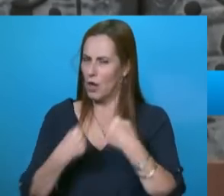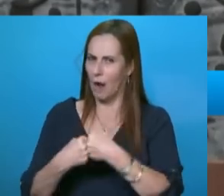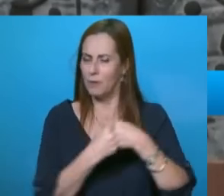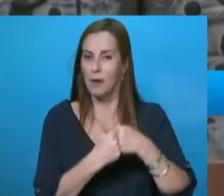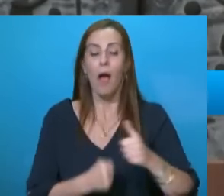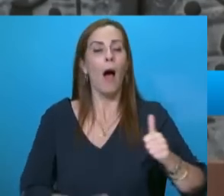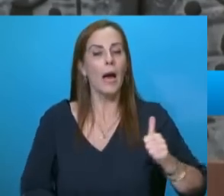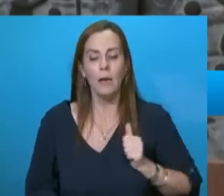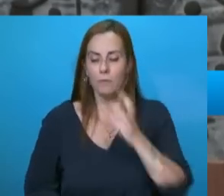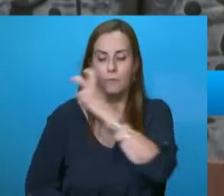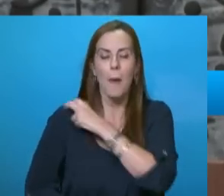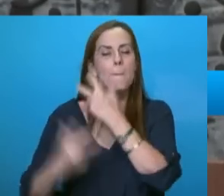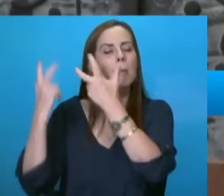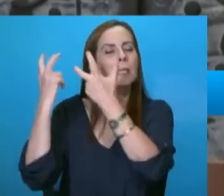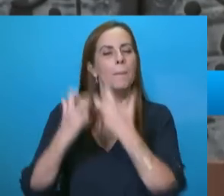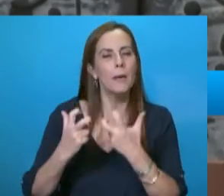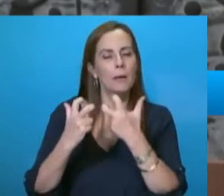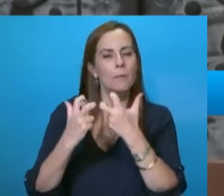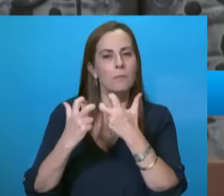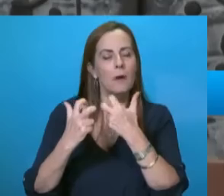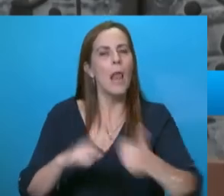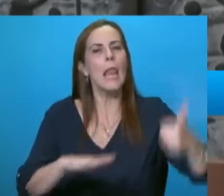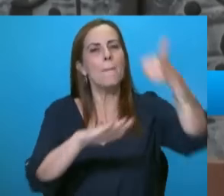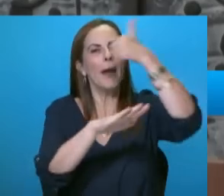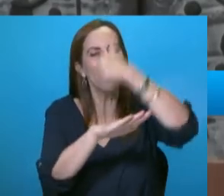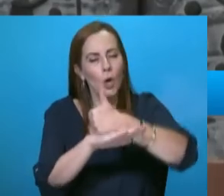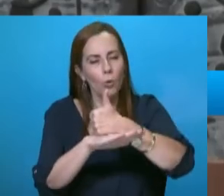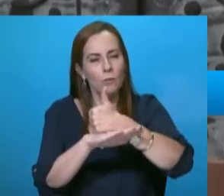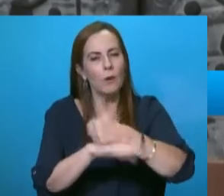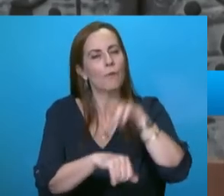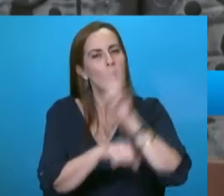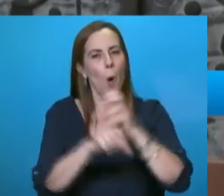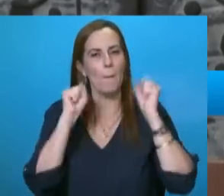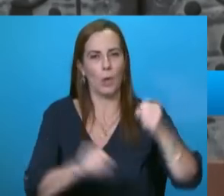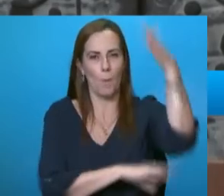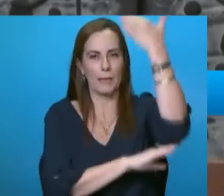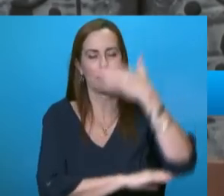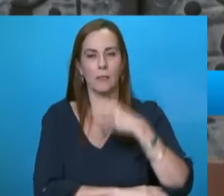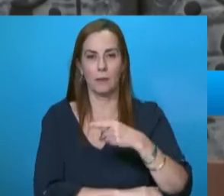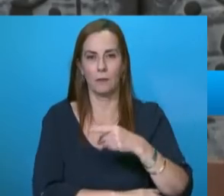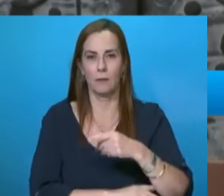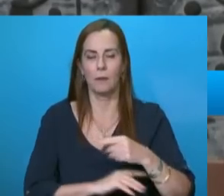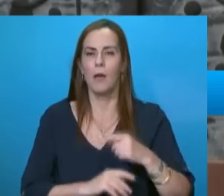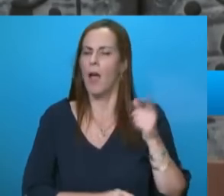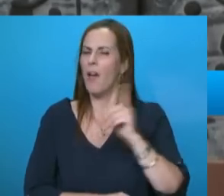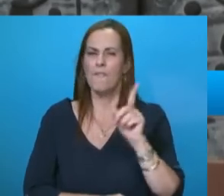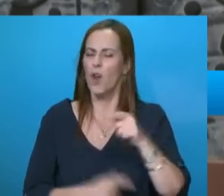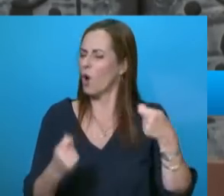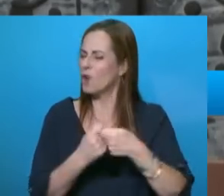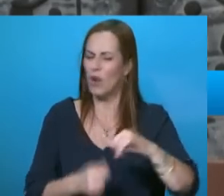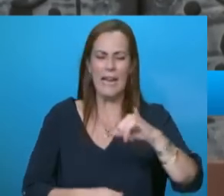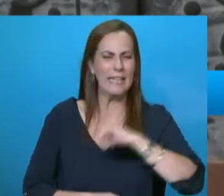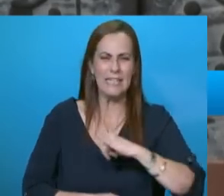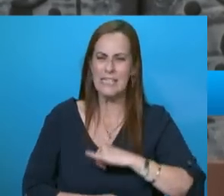מצפים למנהיגות המרוכזת בשמירה, בביסוס ובטיפוח ביטחון ישראל, ולא באינטרסים מפלגתיים